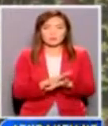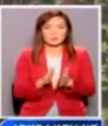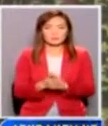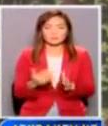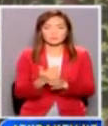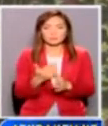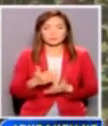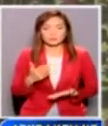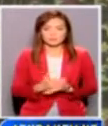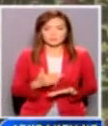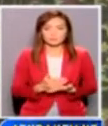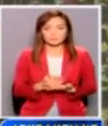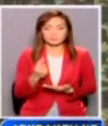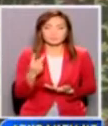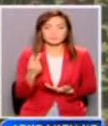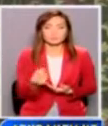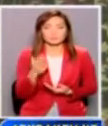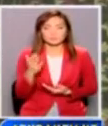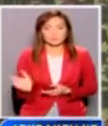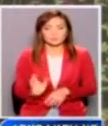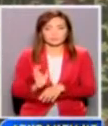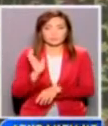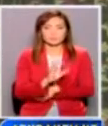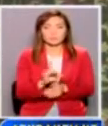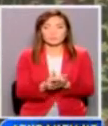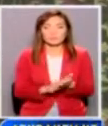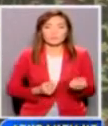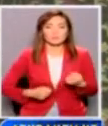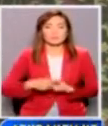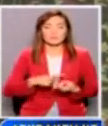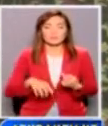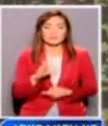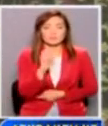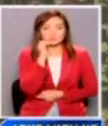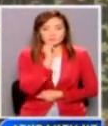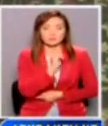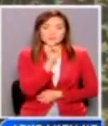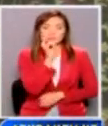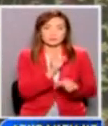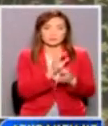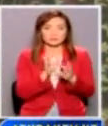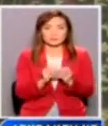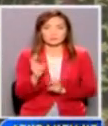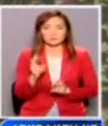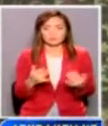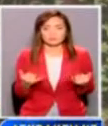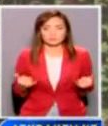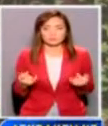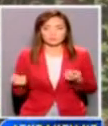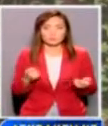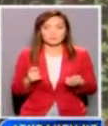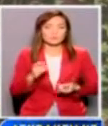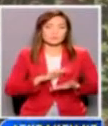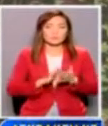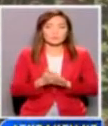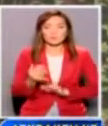Сол осы бір екі үш күндерде келіп қалу керек. Одан кейін жаңағы біздердің СК фармация арқылатын дәрі дәрмектің бүгін ғана бір төрағалармен